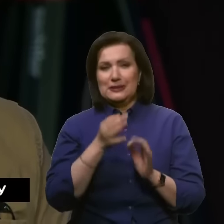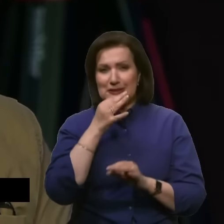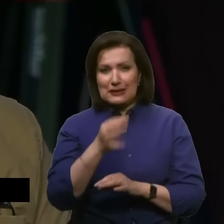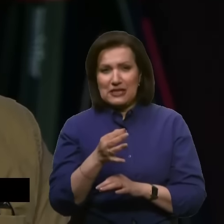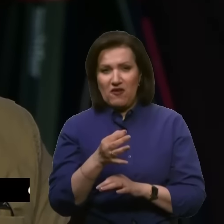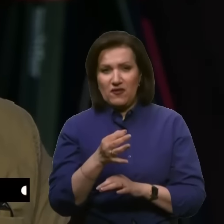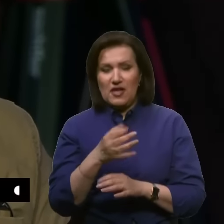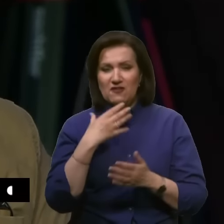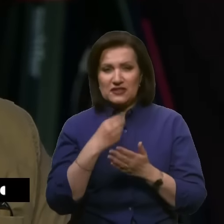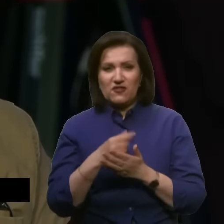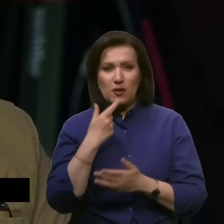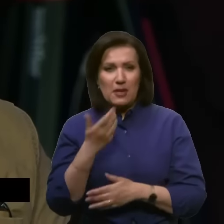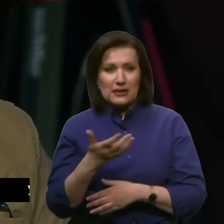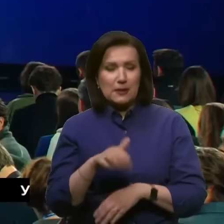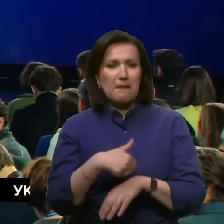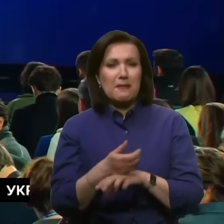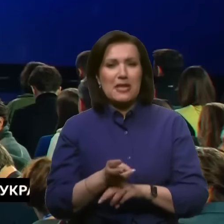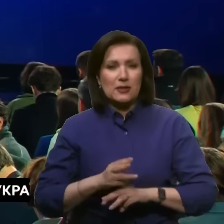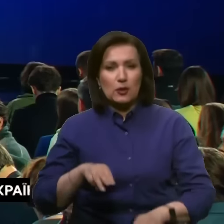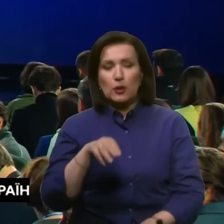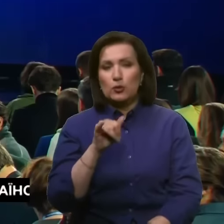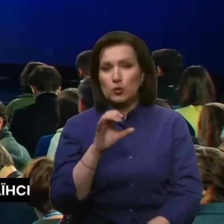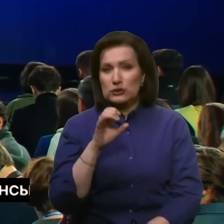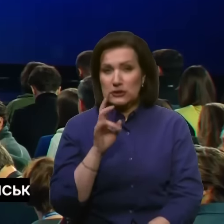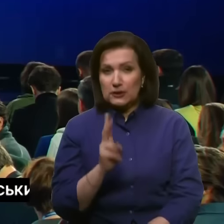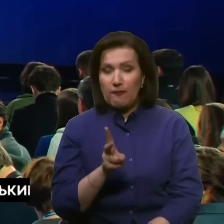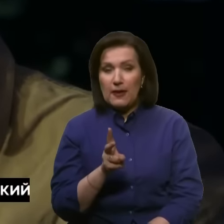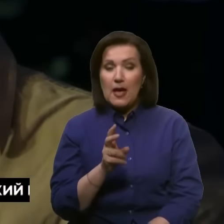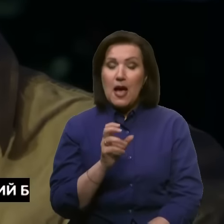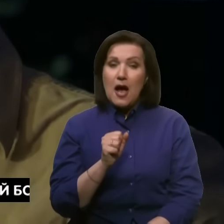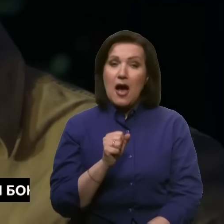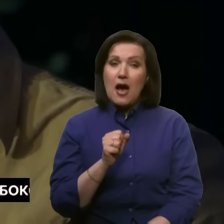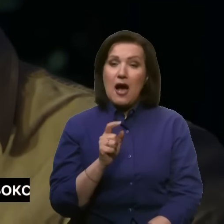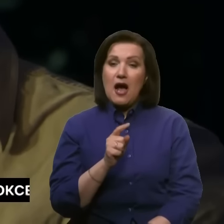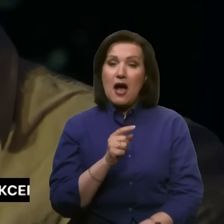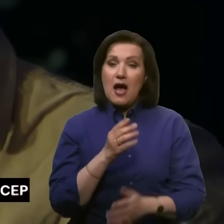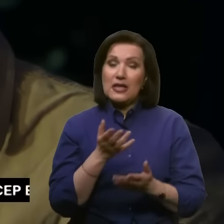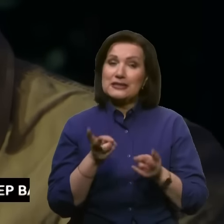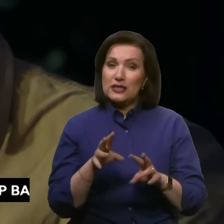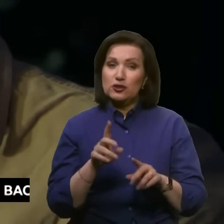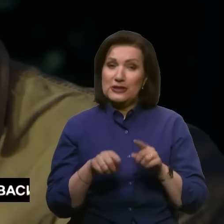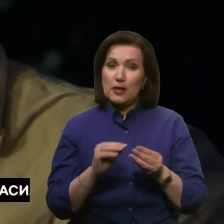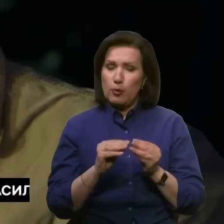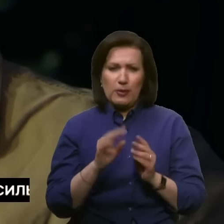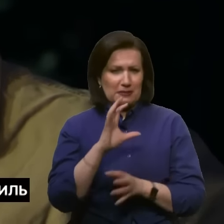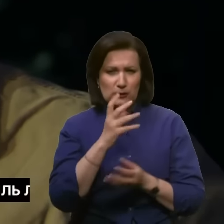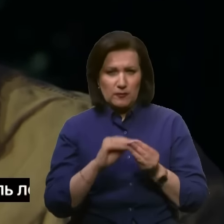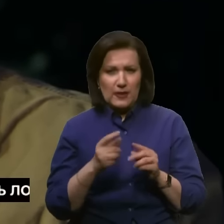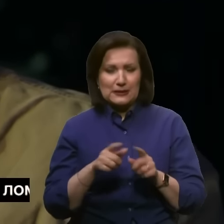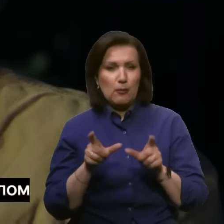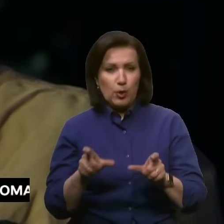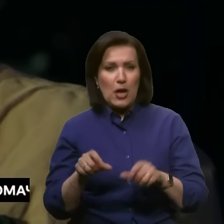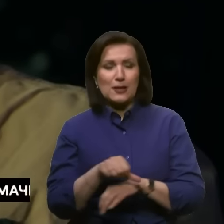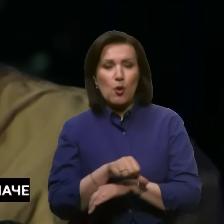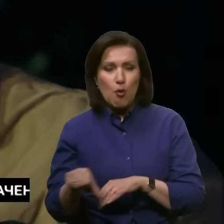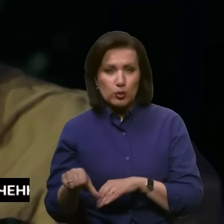сказав в своєму експозе прем'єр-міністр Дональд Туск. Але, власне, залишились деякі проблеми. Це серйозні проблеми. Це блокада